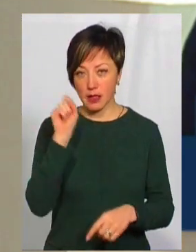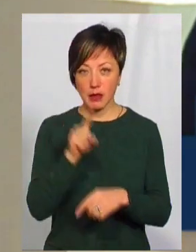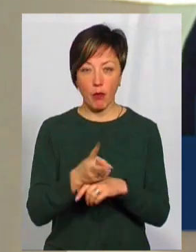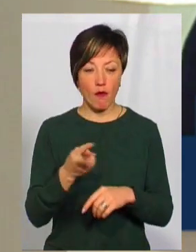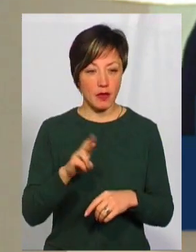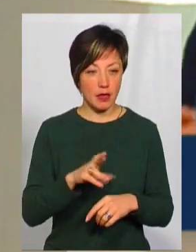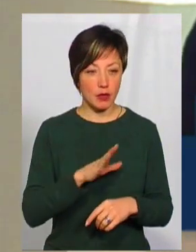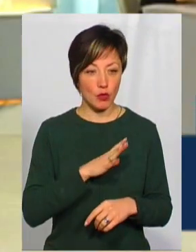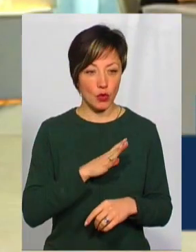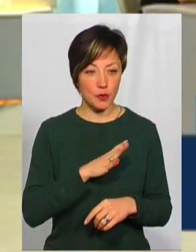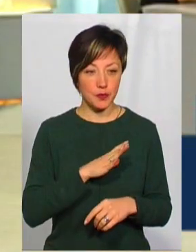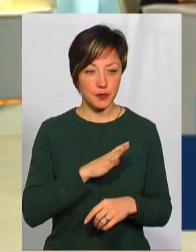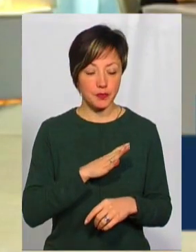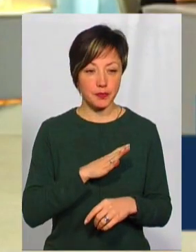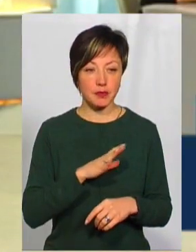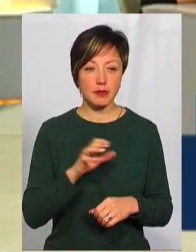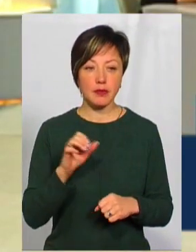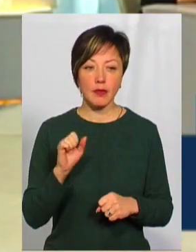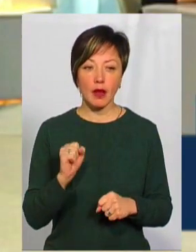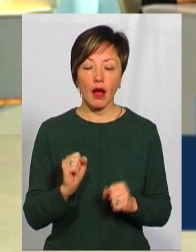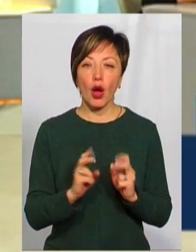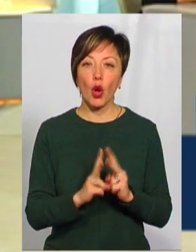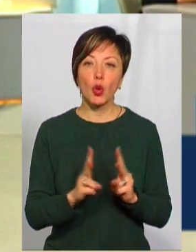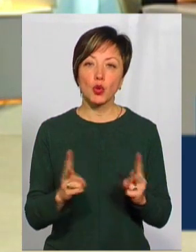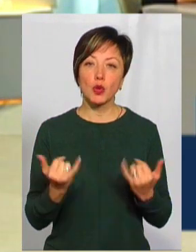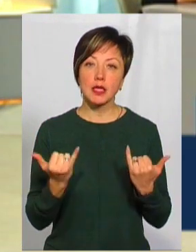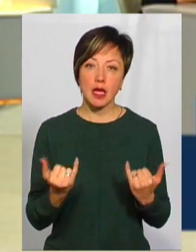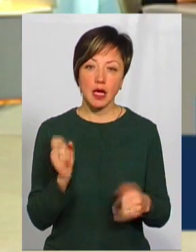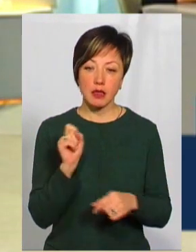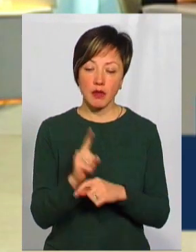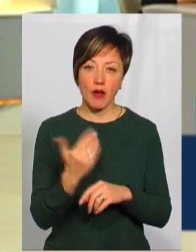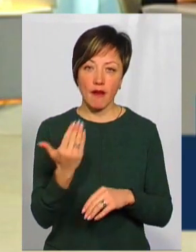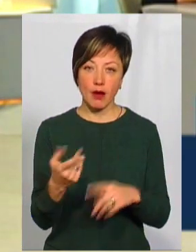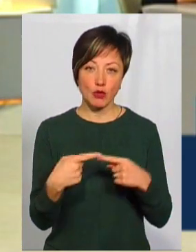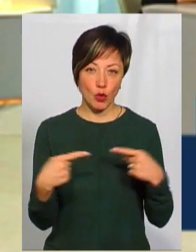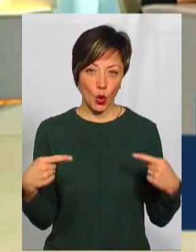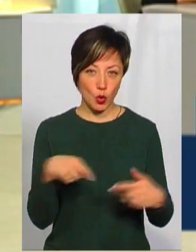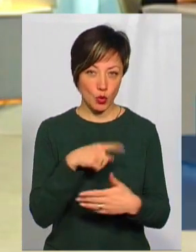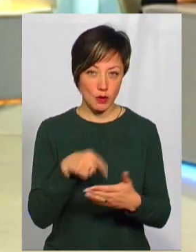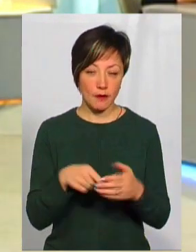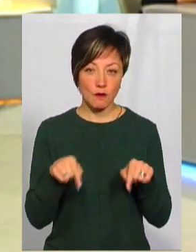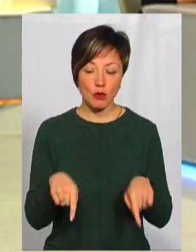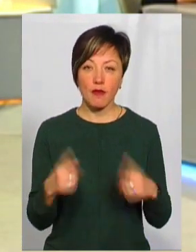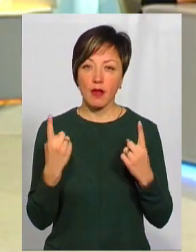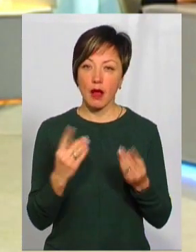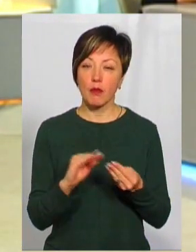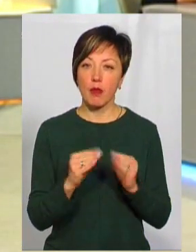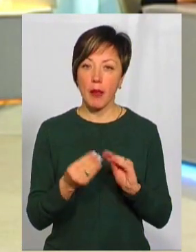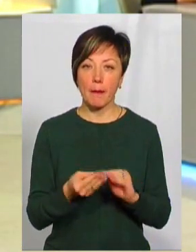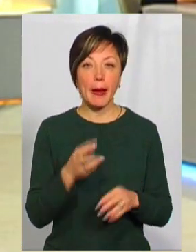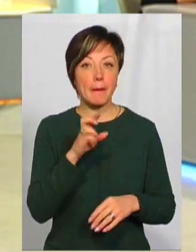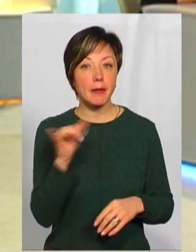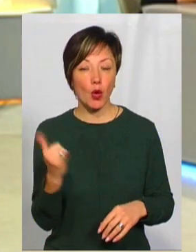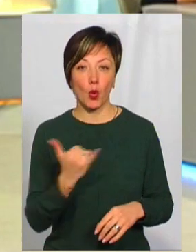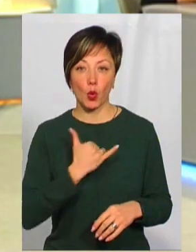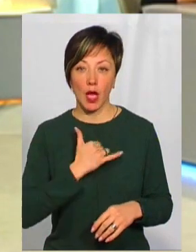замовлення. А хто зараз замовляє вашу продукцію? От в цьому велика проблема. Якби в